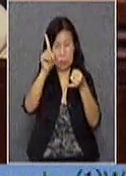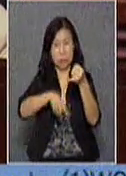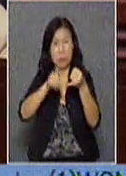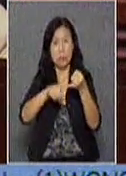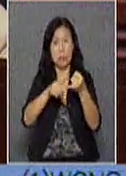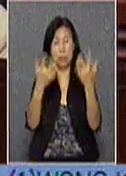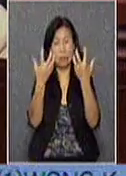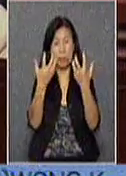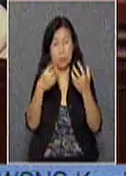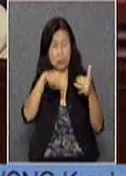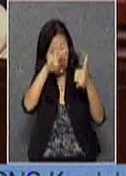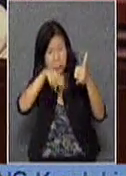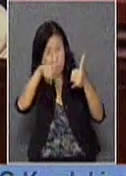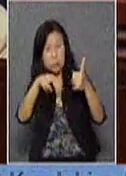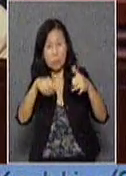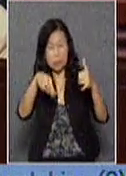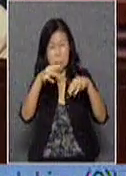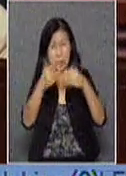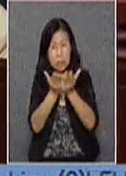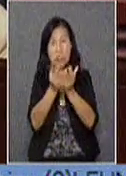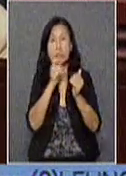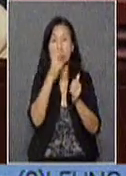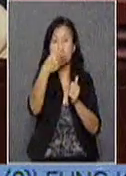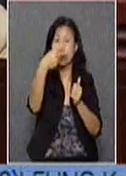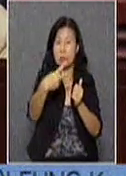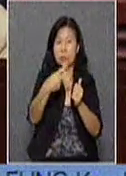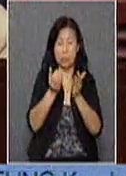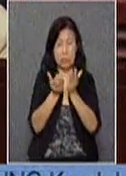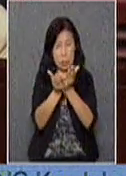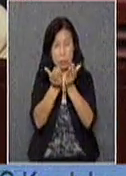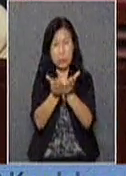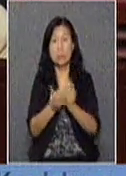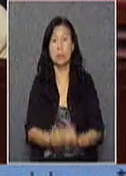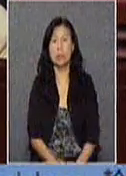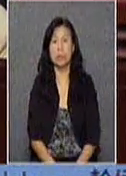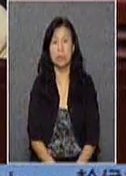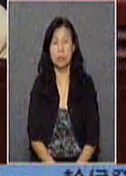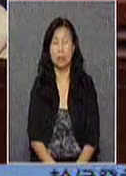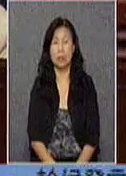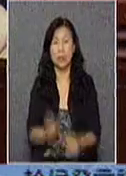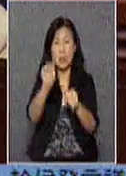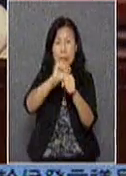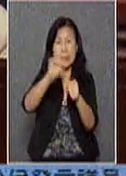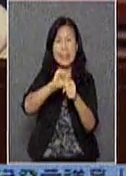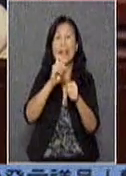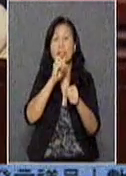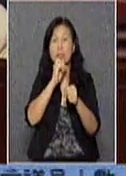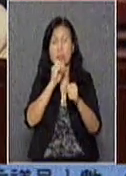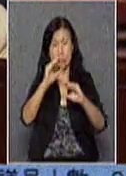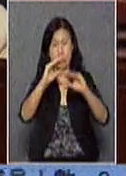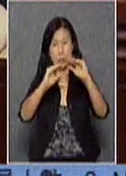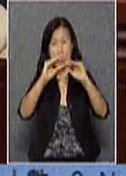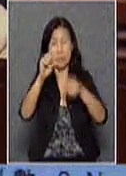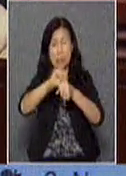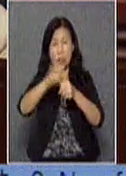查船隻，亦都至少有兩度因為這個船隻是增添了裝置，但是